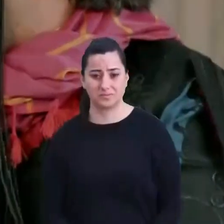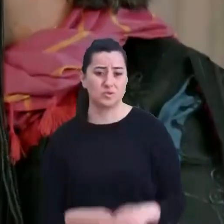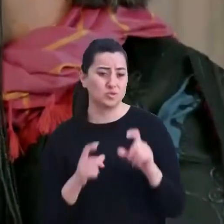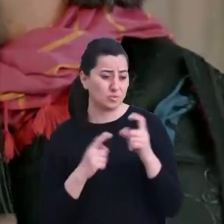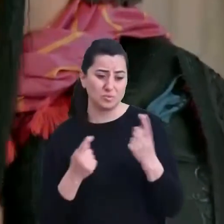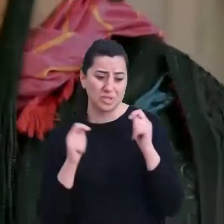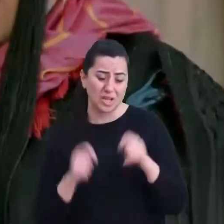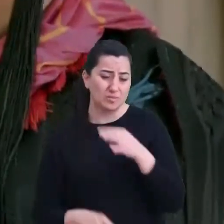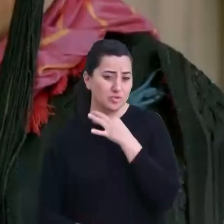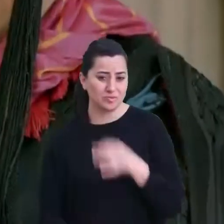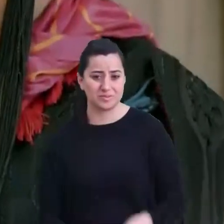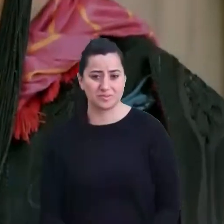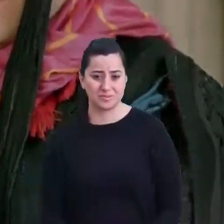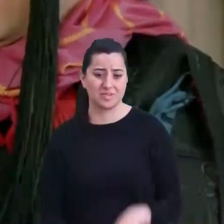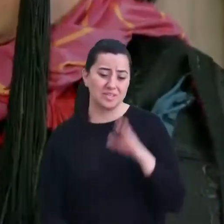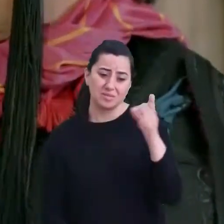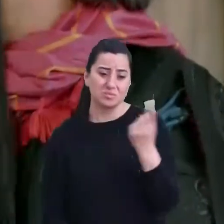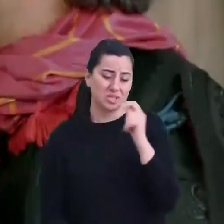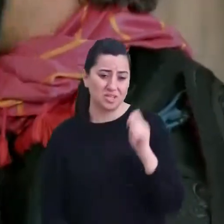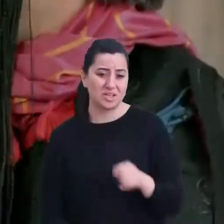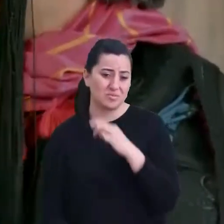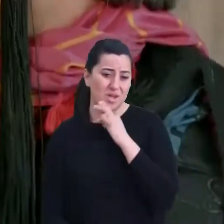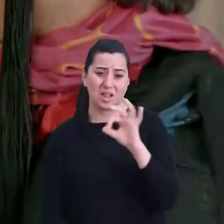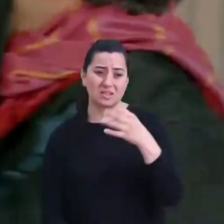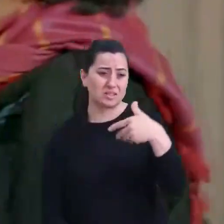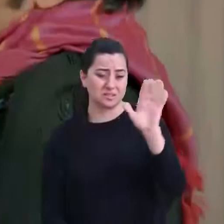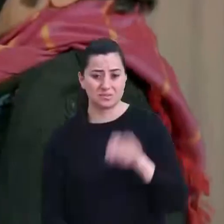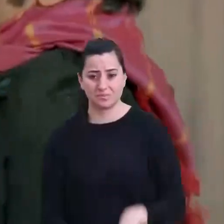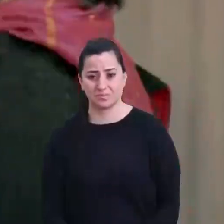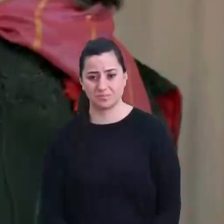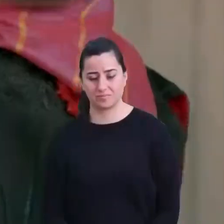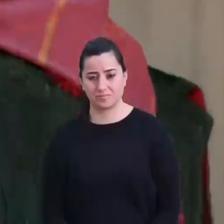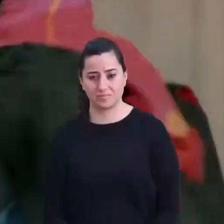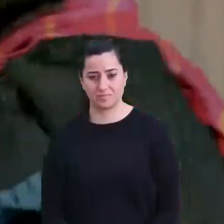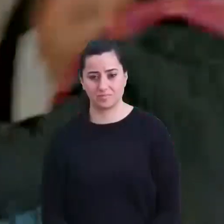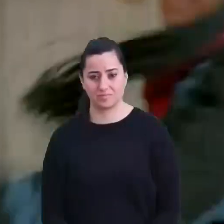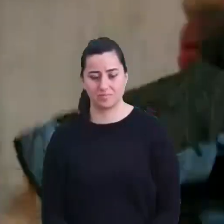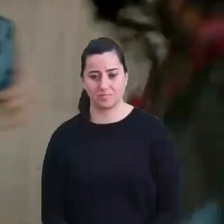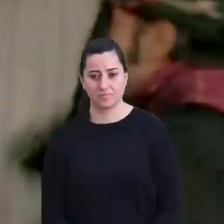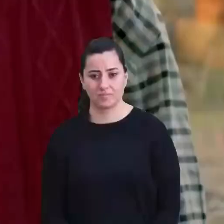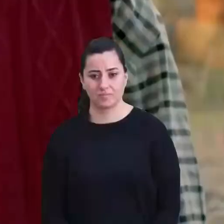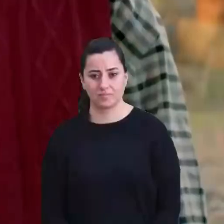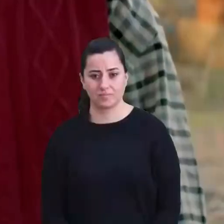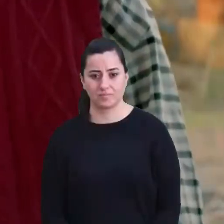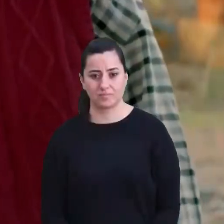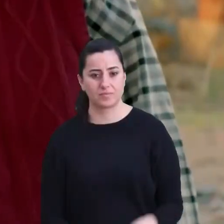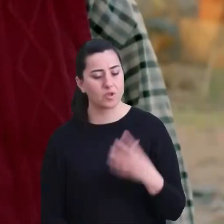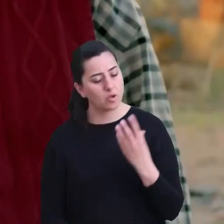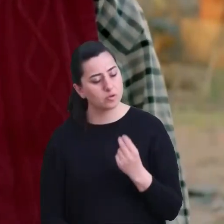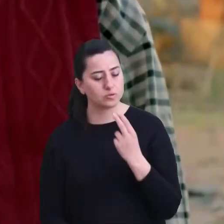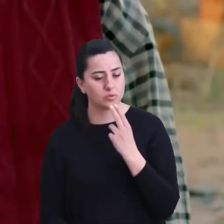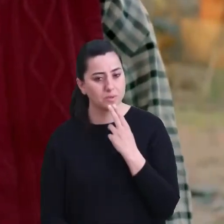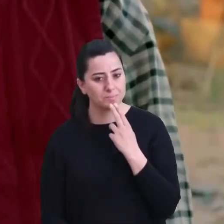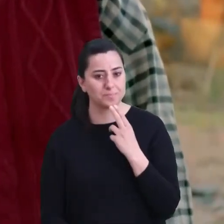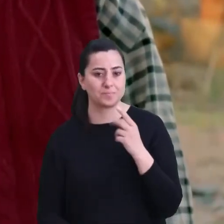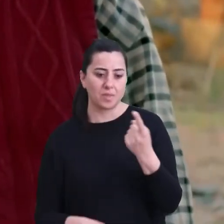Süleyman bir şeyler yap gözünü seveyen. Git bir şeyler yap, altınlar gidiyor elden. Korkuyla telaşlandılar. Peki Zümrüt Hanım,